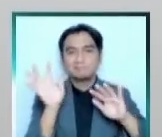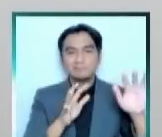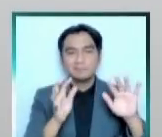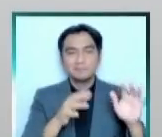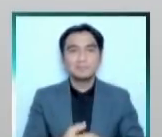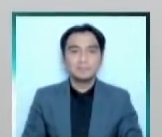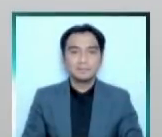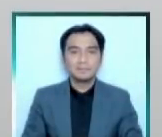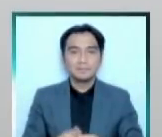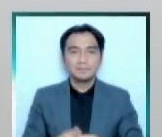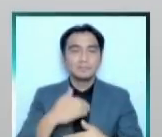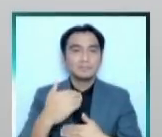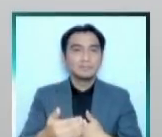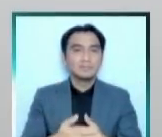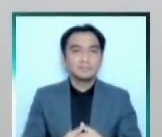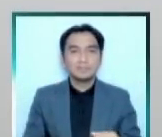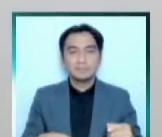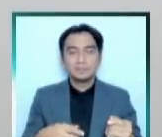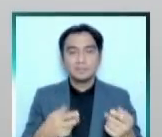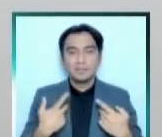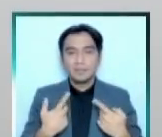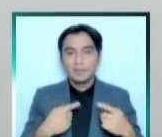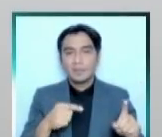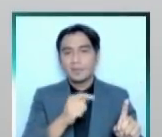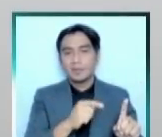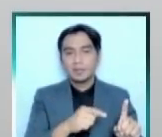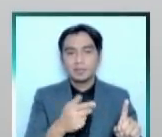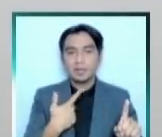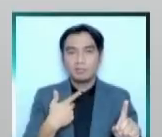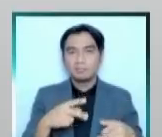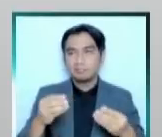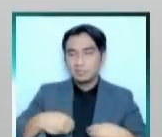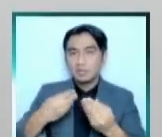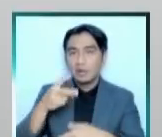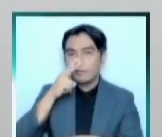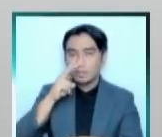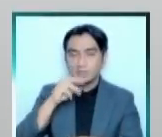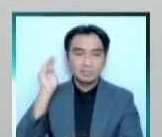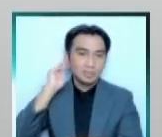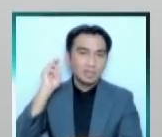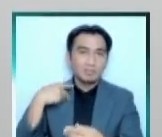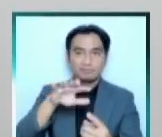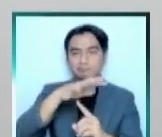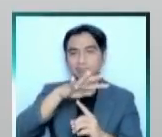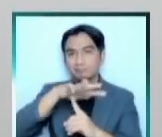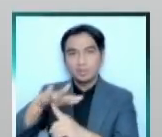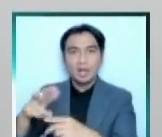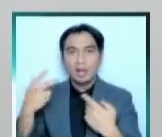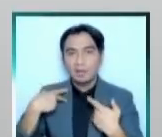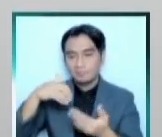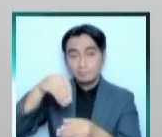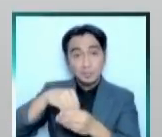Partido Reforma sa tulong ng LPGMA party list sa Visayas at Mindanao ng landing craft tanker na may sakay na relief goods